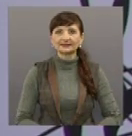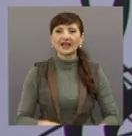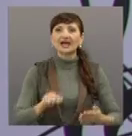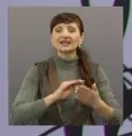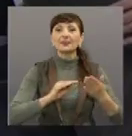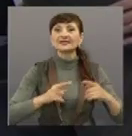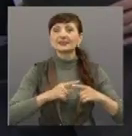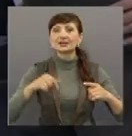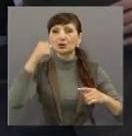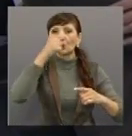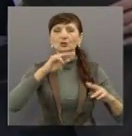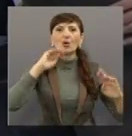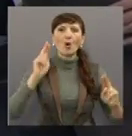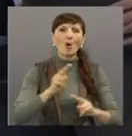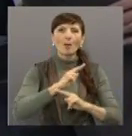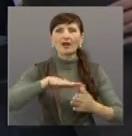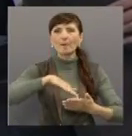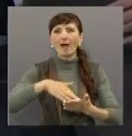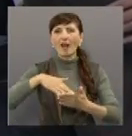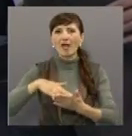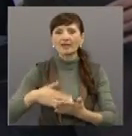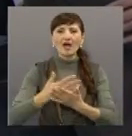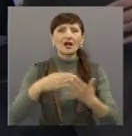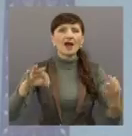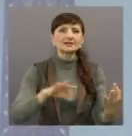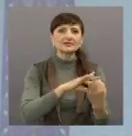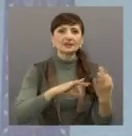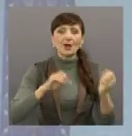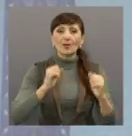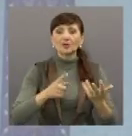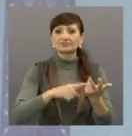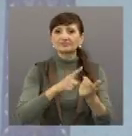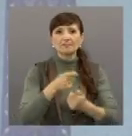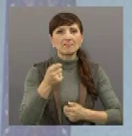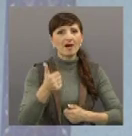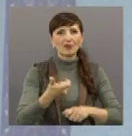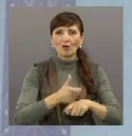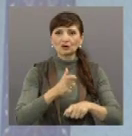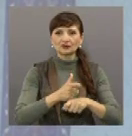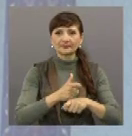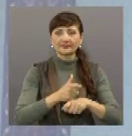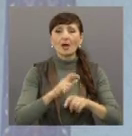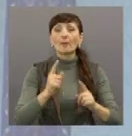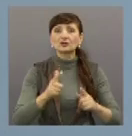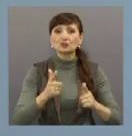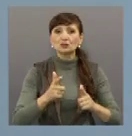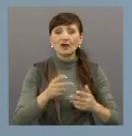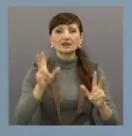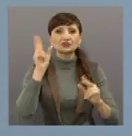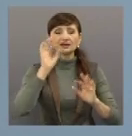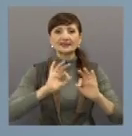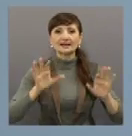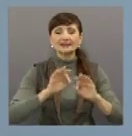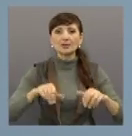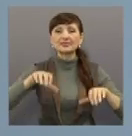Написанные за последние годы оперы, балеты, симфонические сочинения можно пересчитать по пальцам. Скромные цифры привела председатель Общества